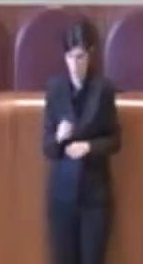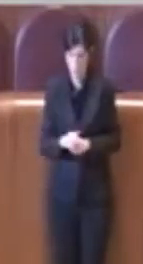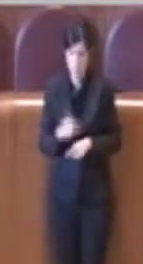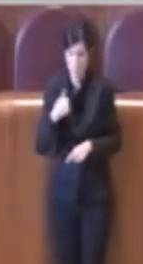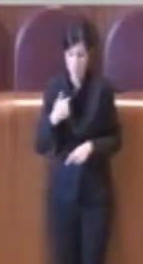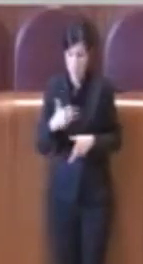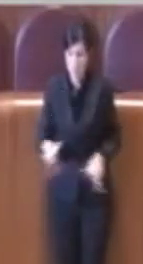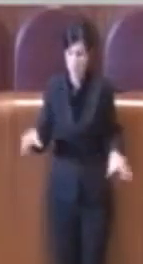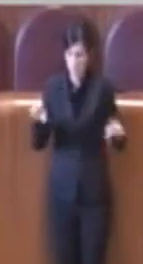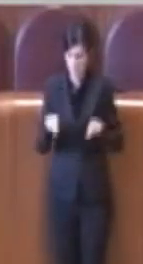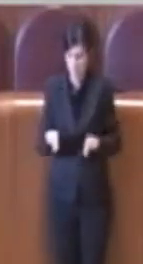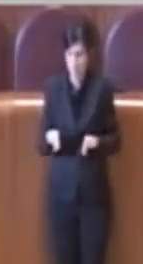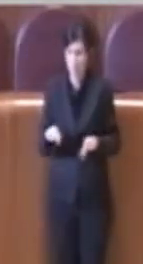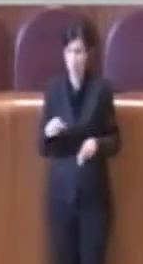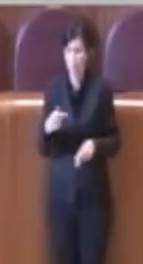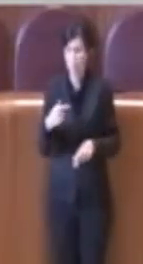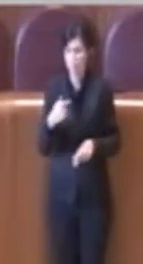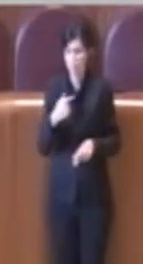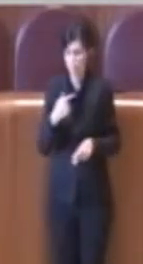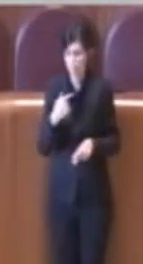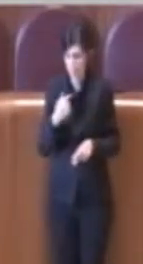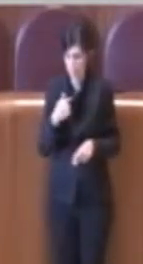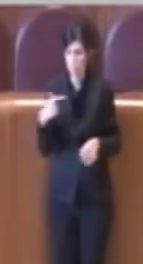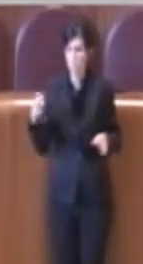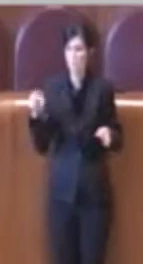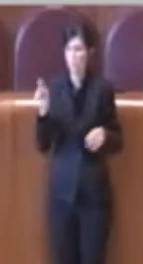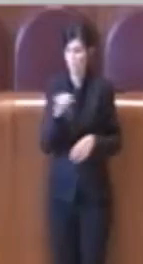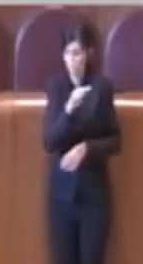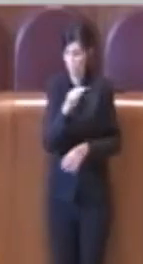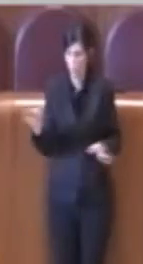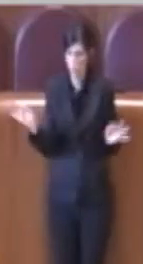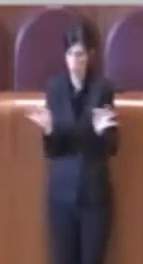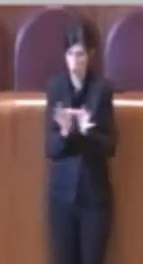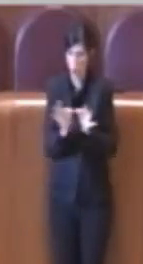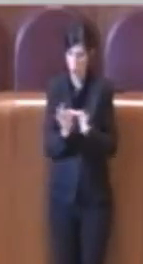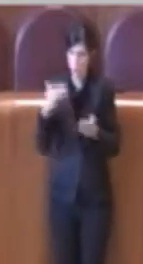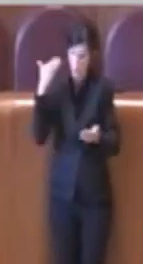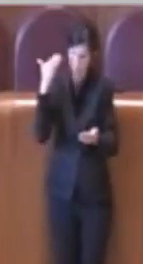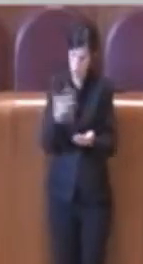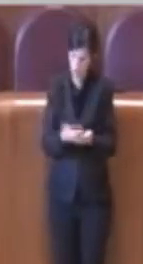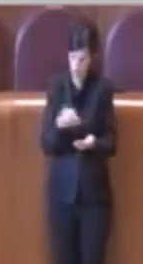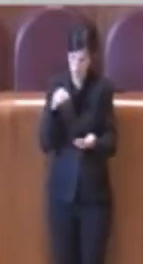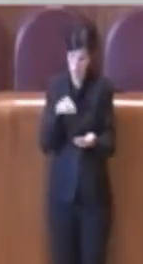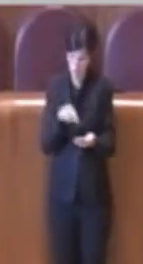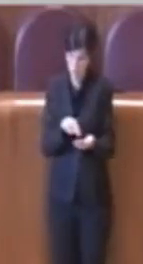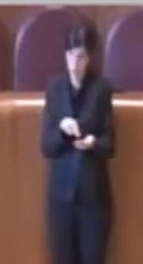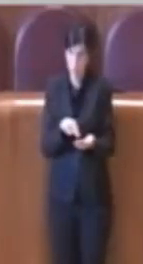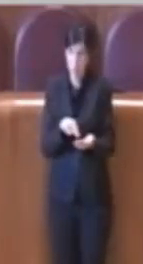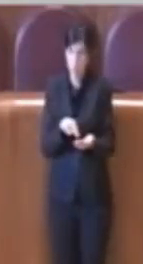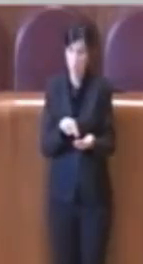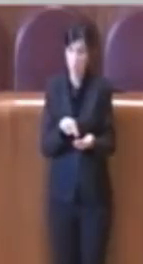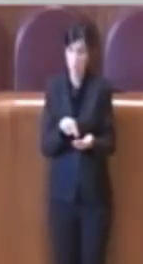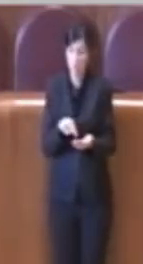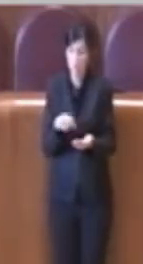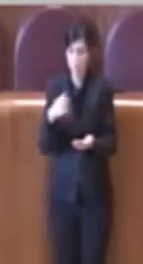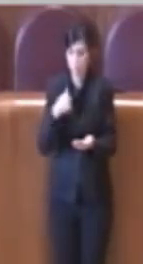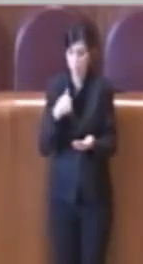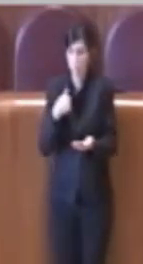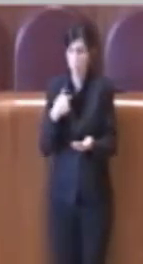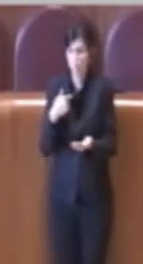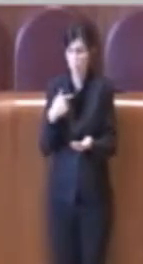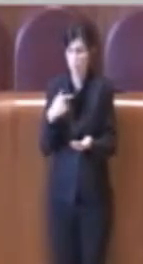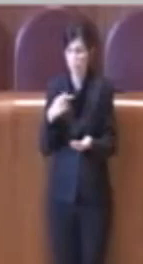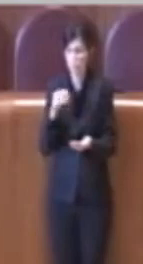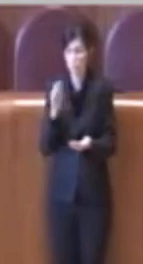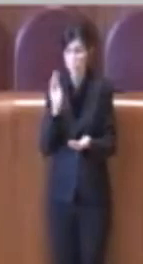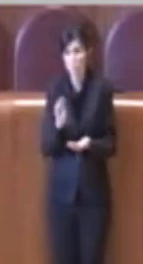ripeto, naturalmente il voto favorevole per questa mozione, con la richiesta che